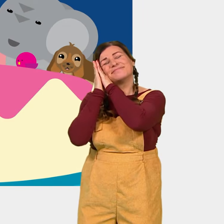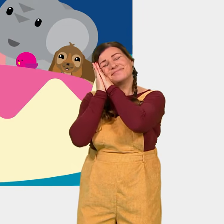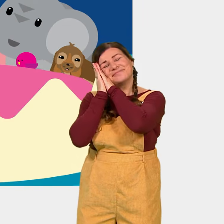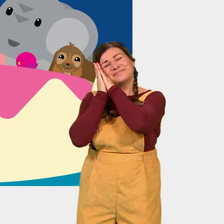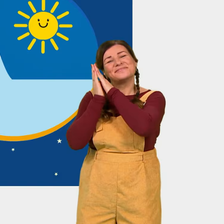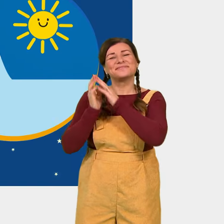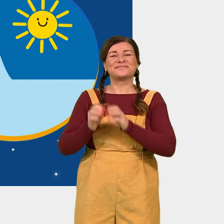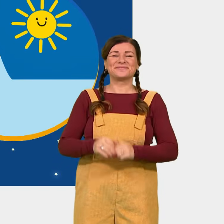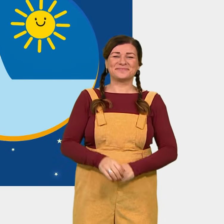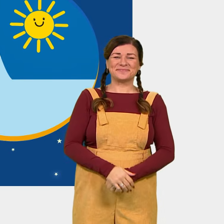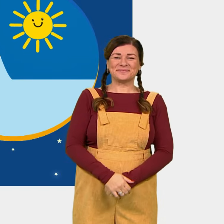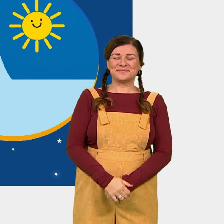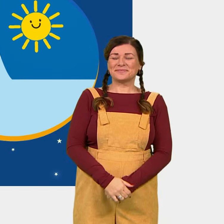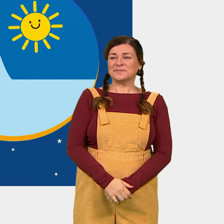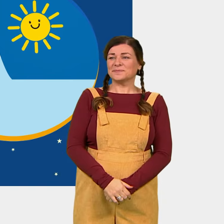cysgu.